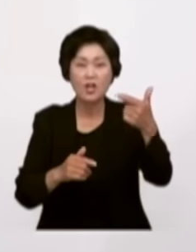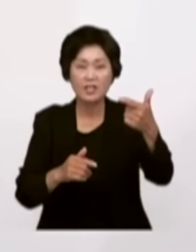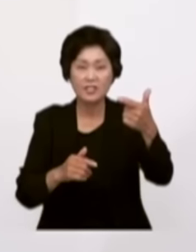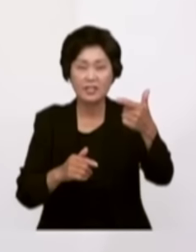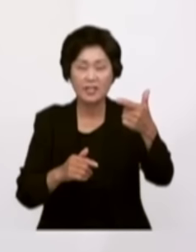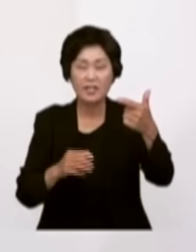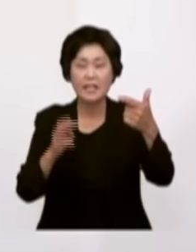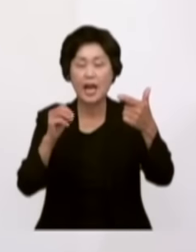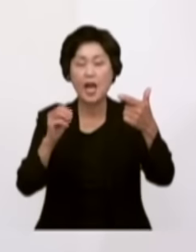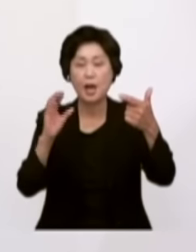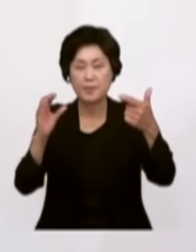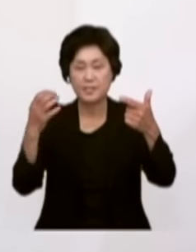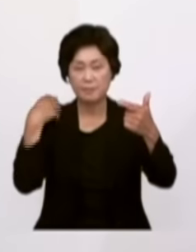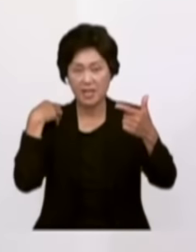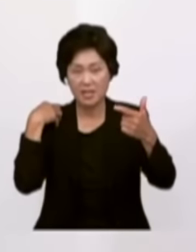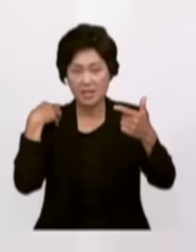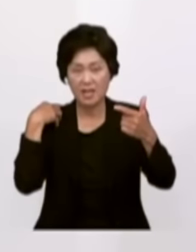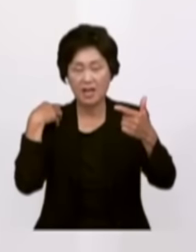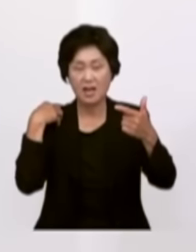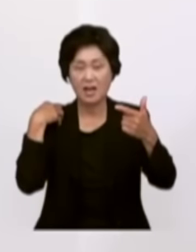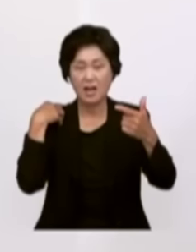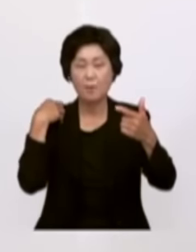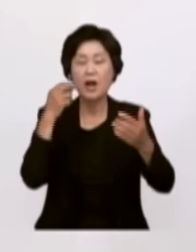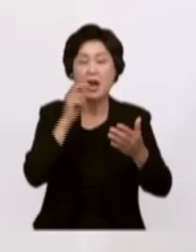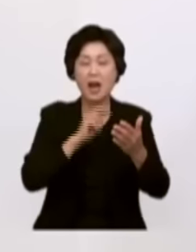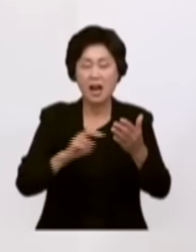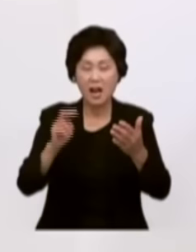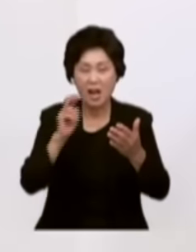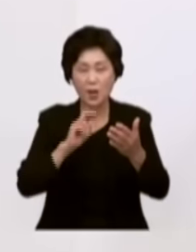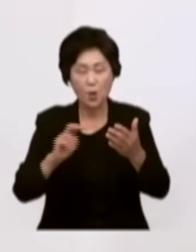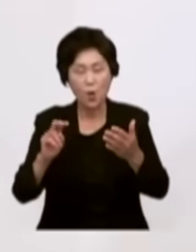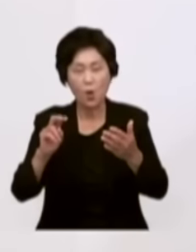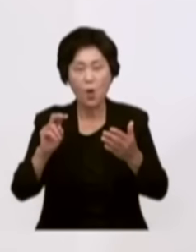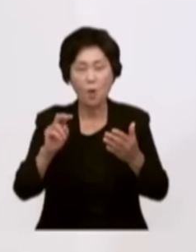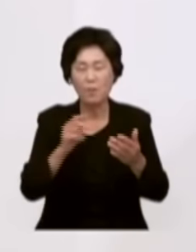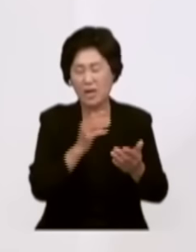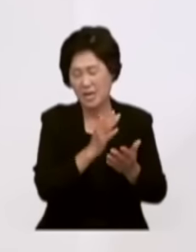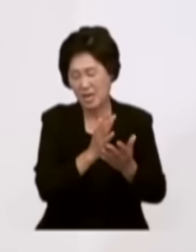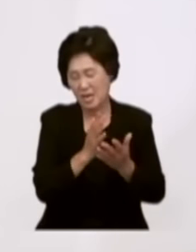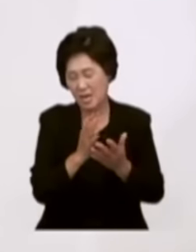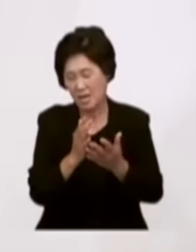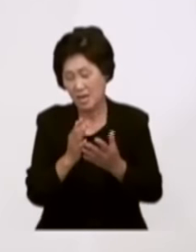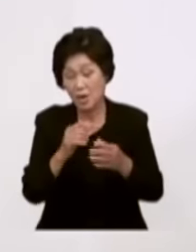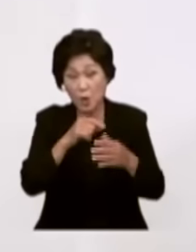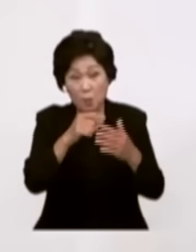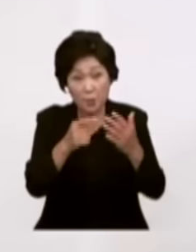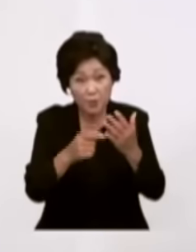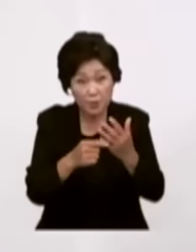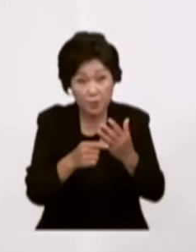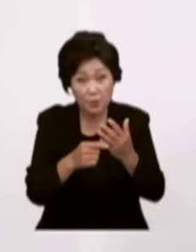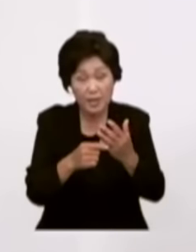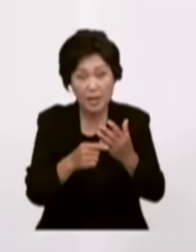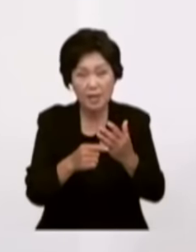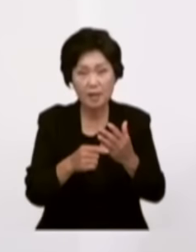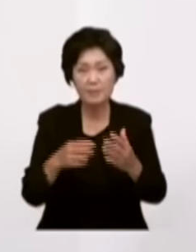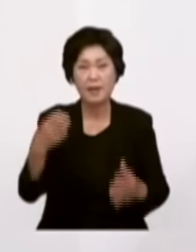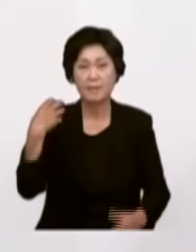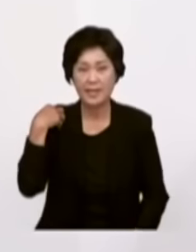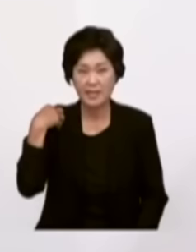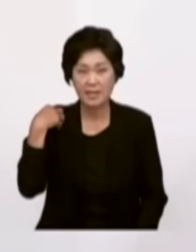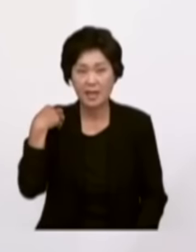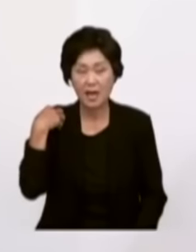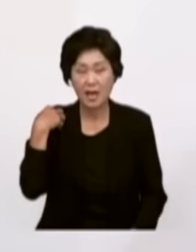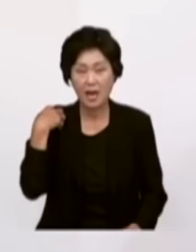예. MBC 뭐 가요 베스트부터 뭐 뮤직 파워 뭐 모든 프로그램들을 공개 방송이다 보니까 사람들이